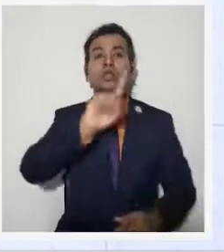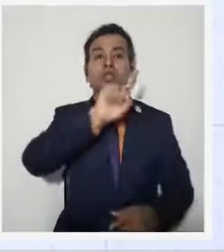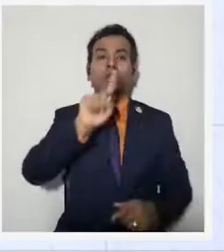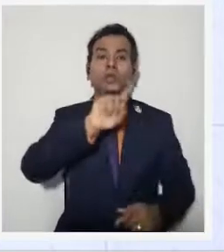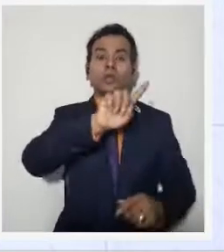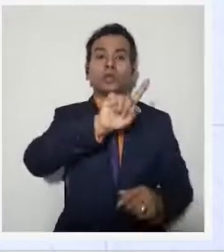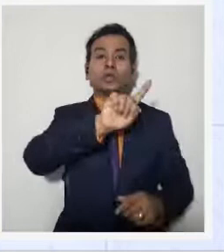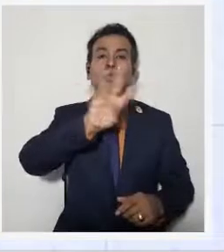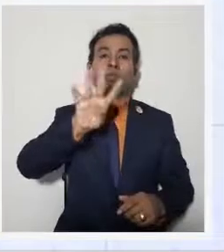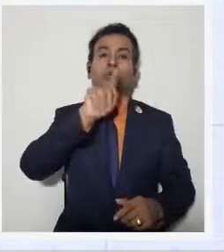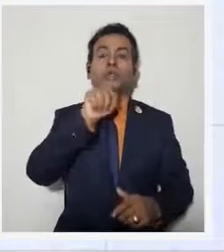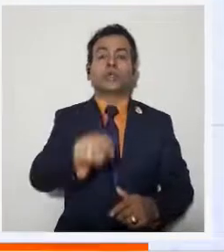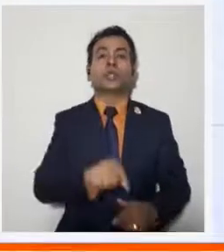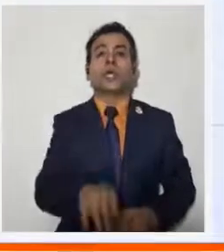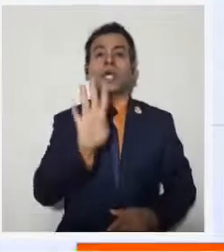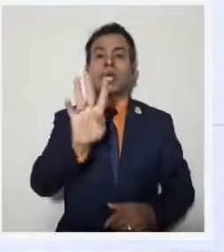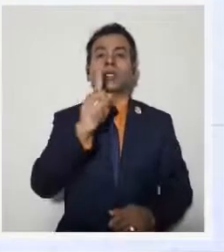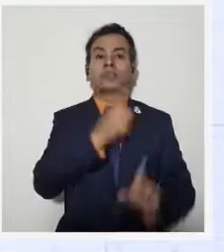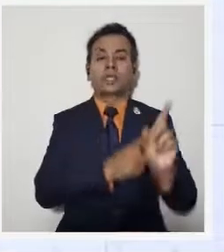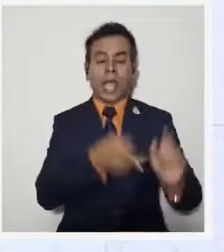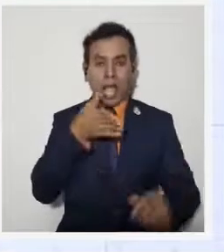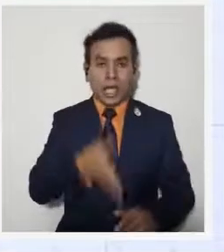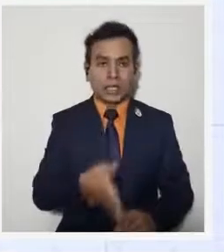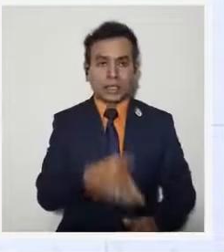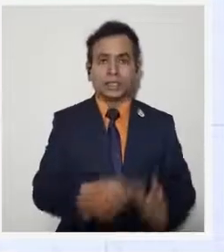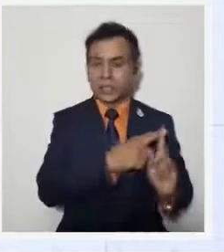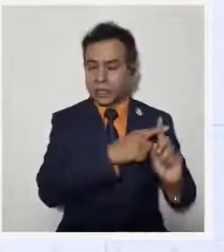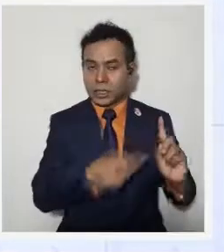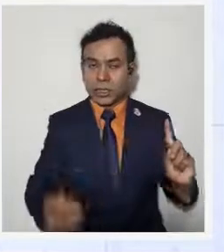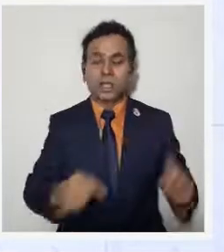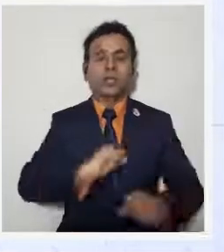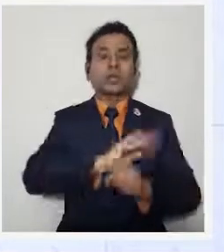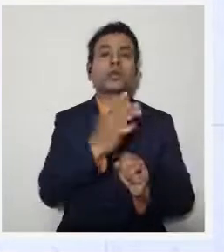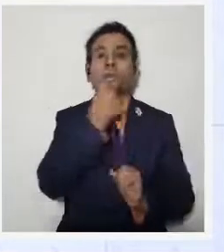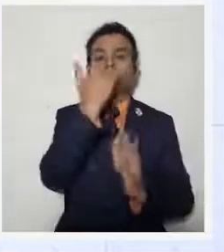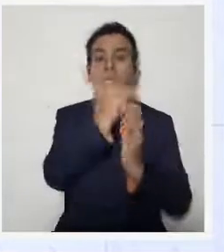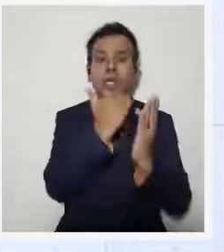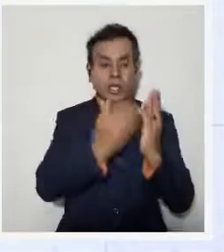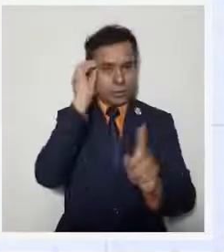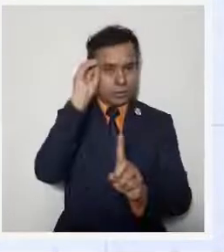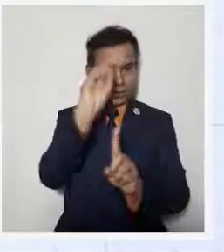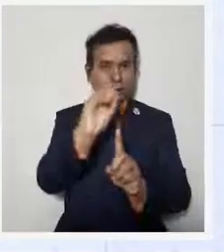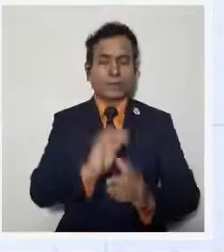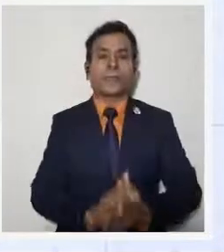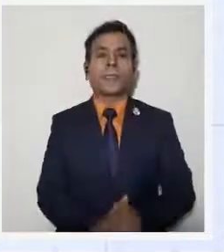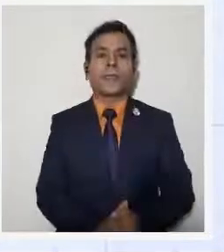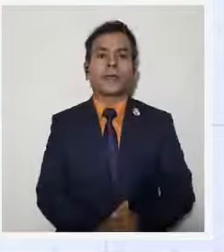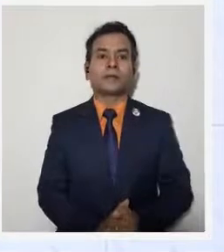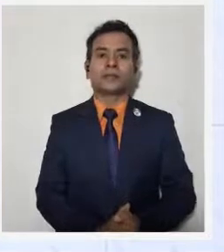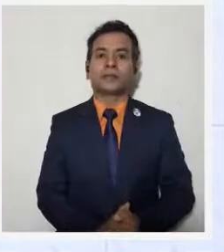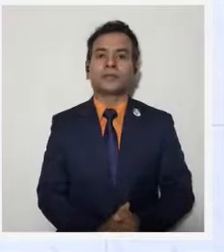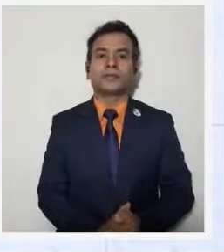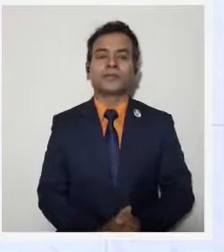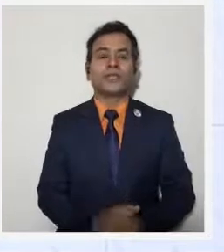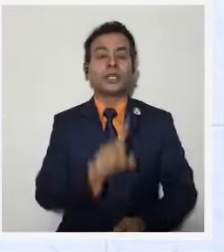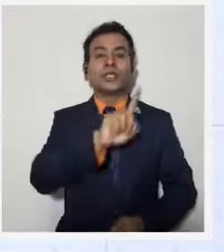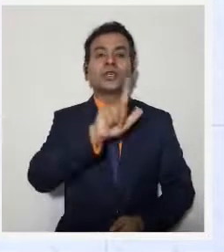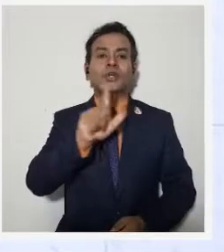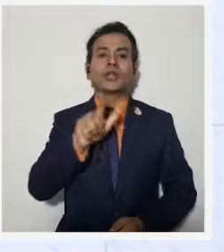28 বৈশাখ, 1427 এবং 17 জানুয়ারি, 1441, আজকের আমাদের যা প্রতিবেদন আমরা